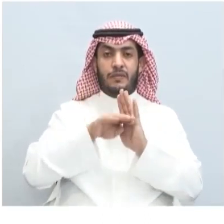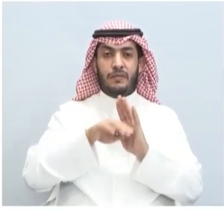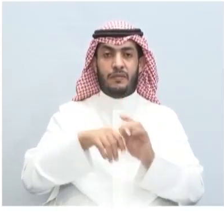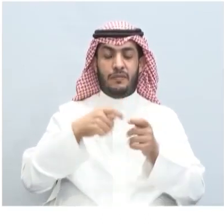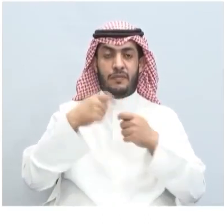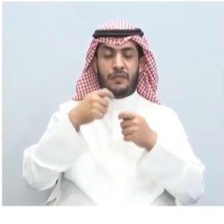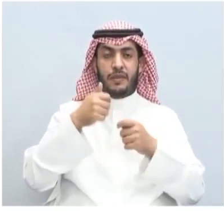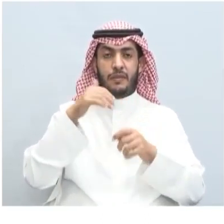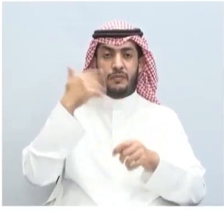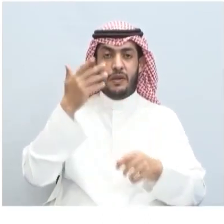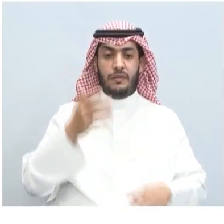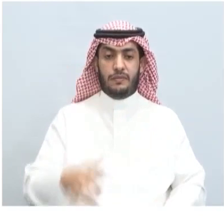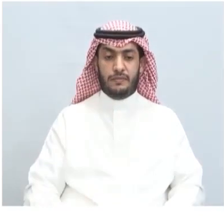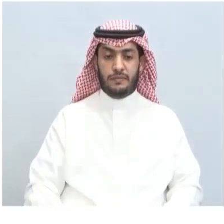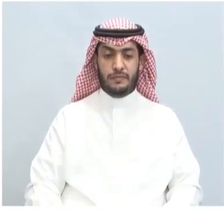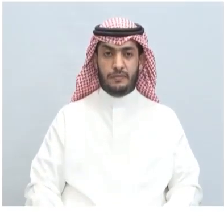المستثمرين